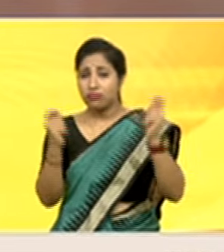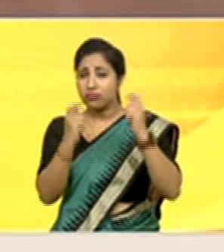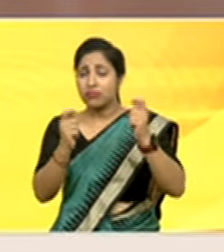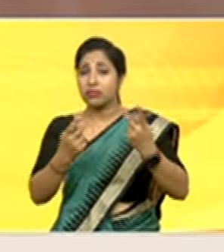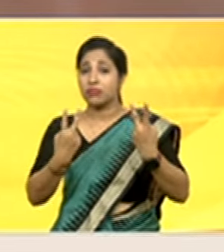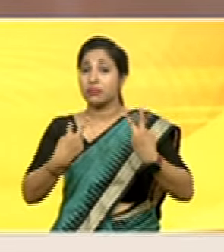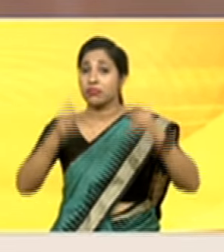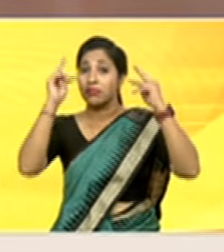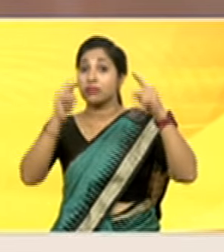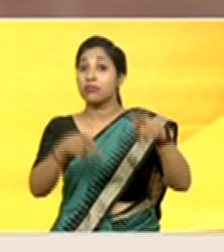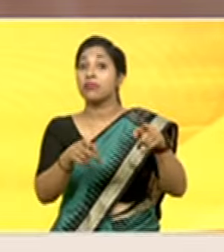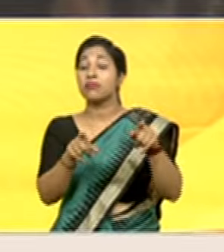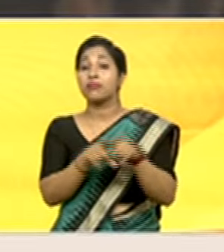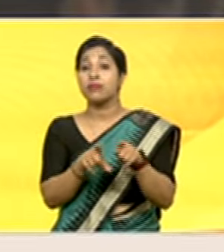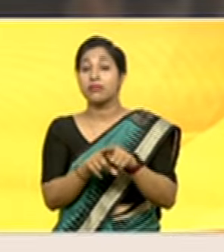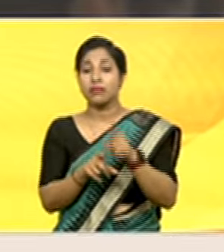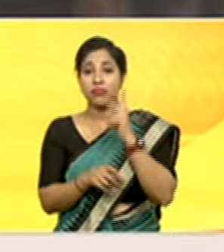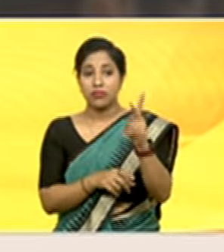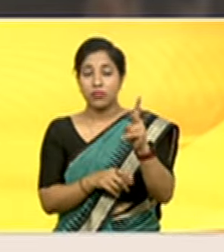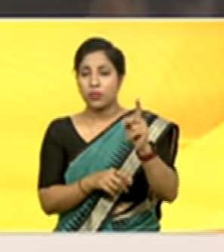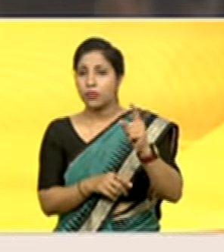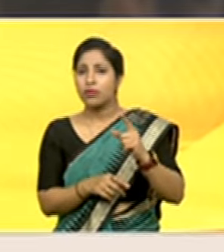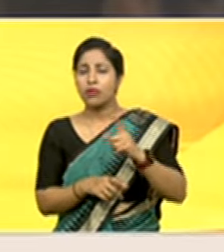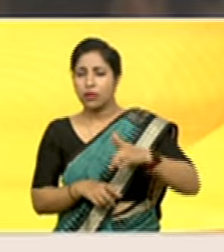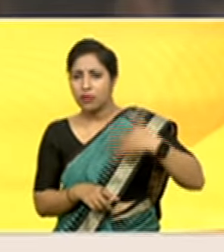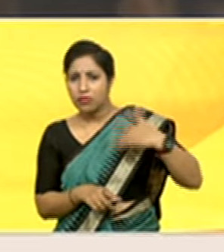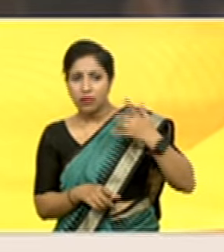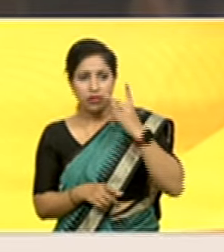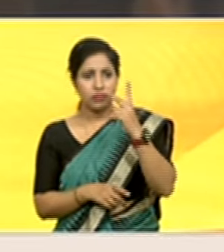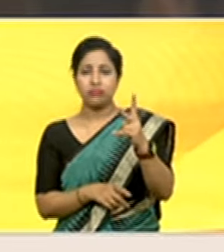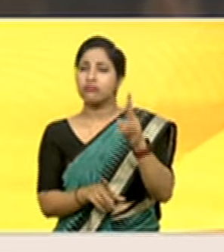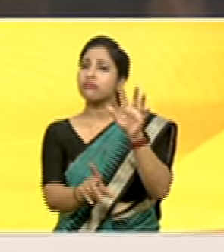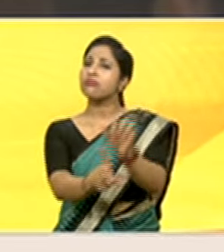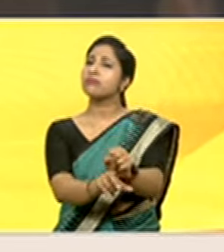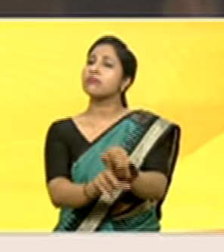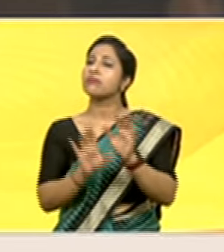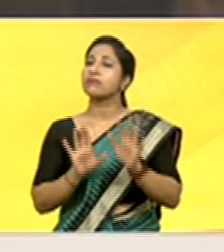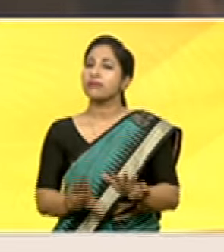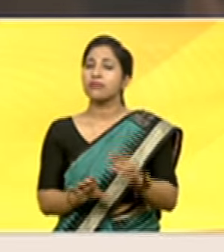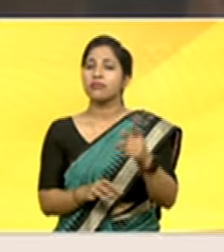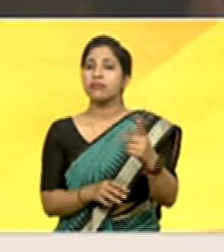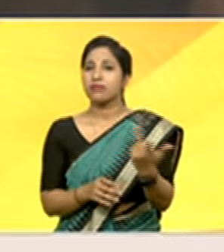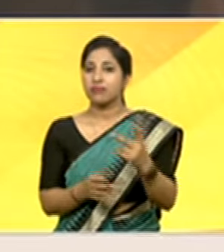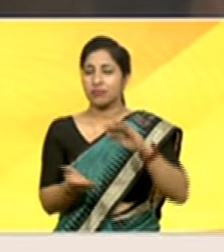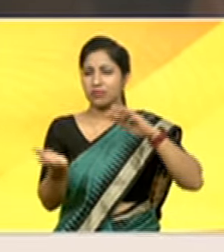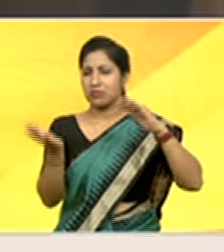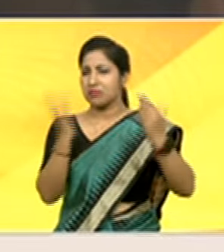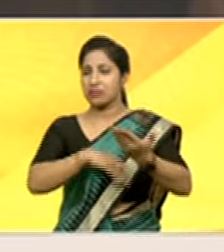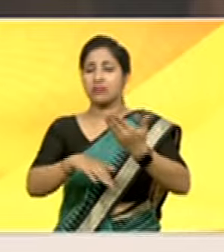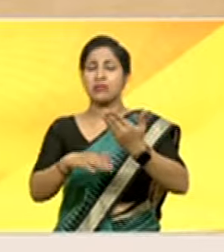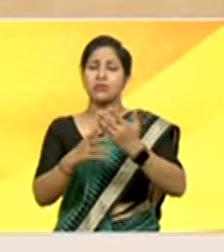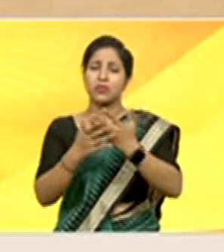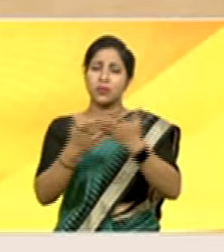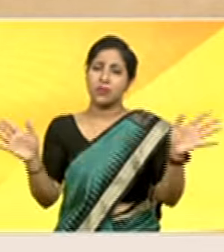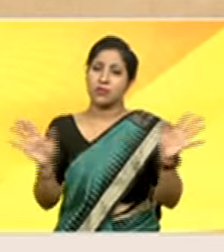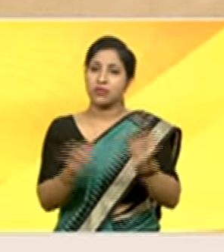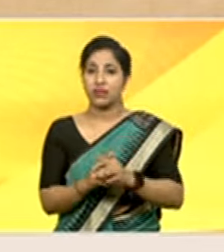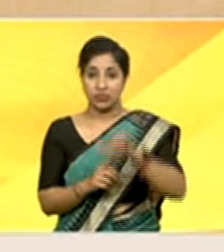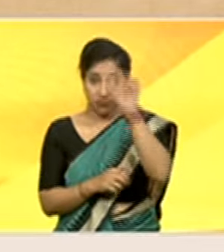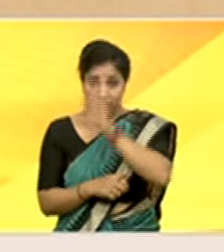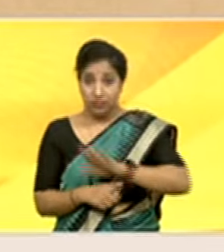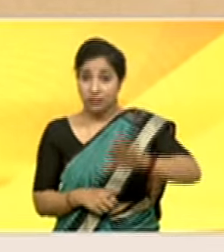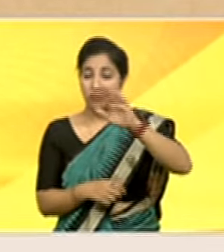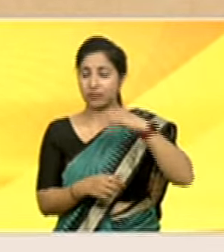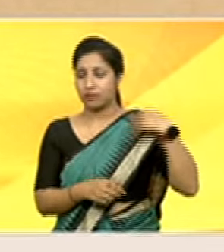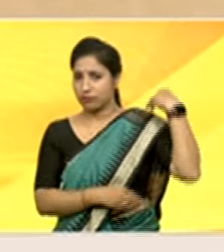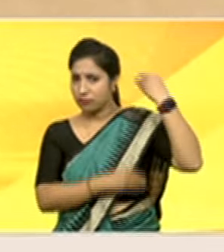उससे उनकी ये भावना साब जलकती है दुनिया भर में भारतिय